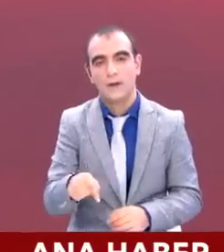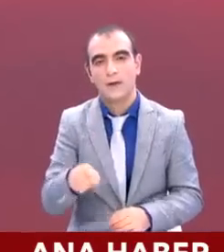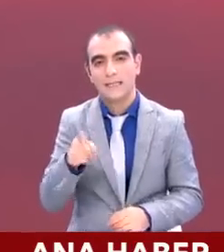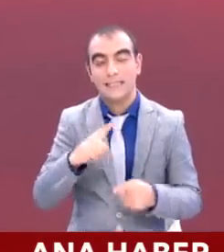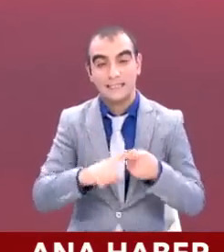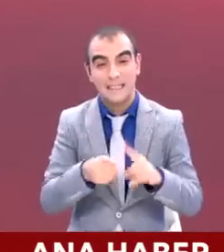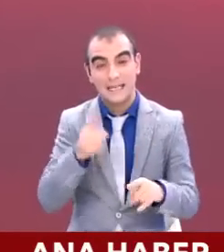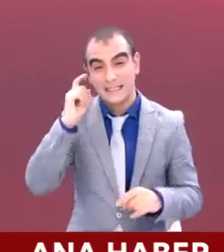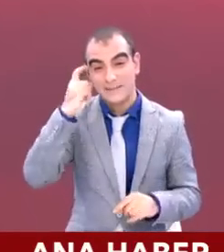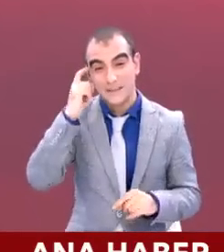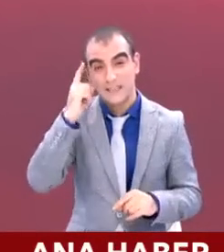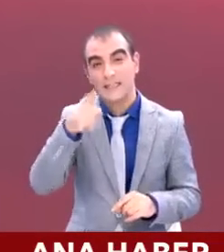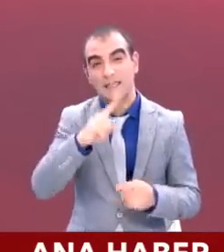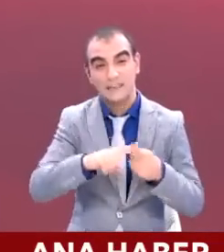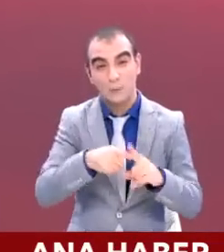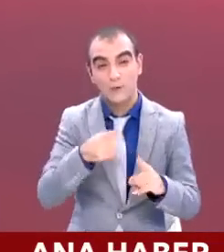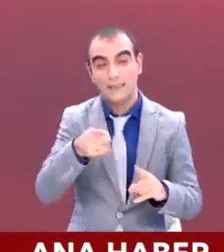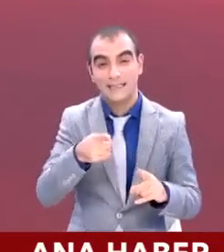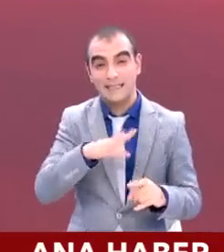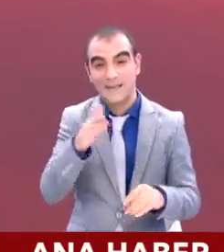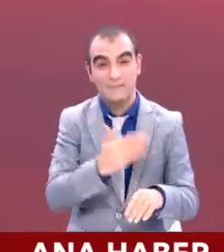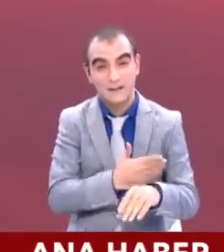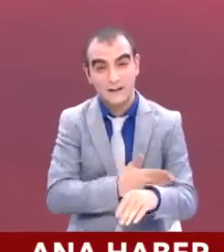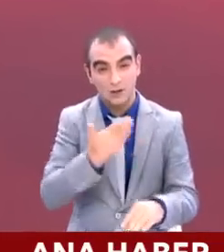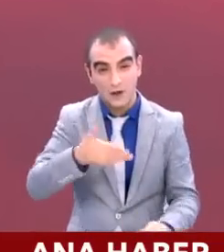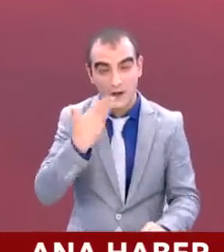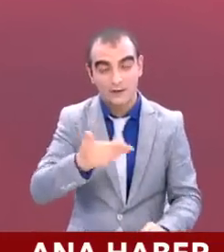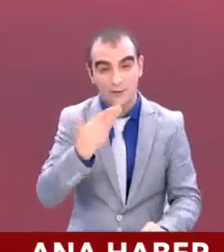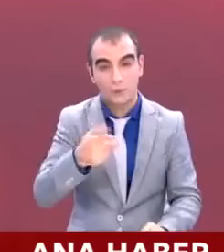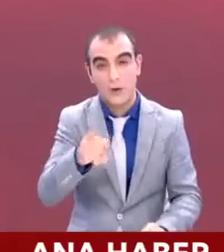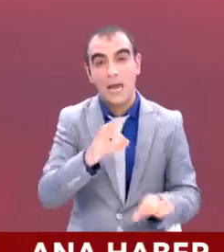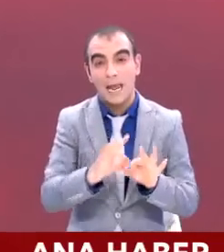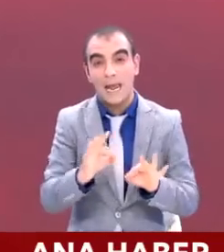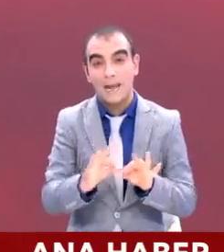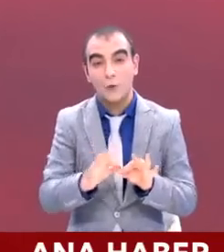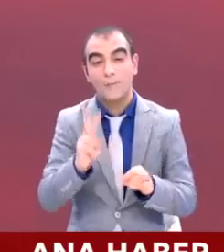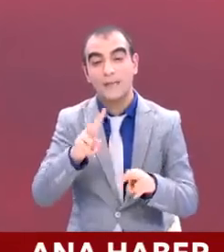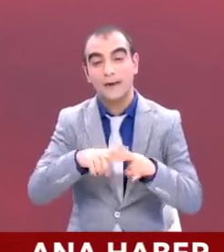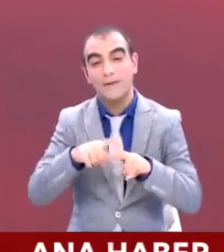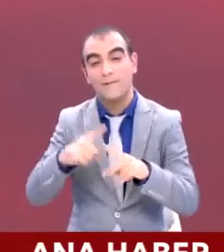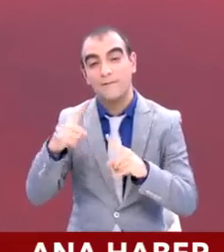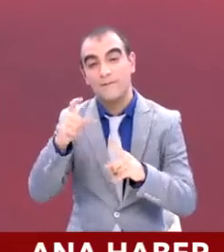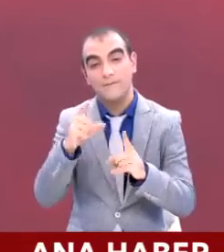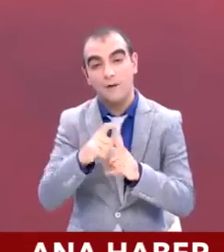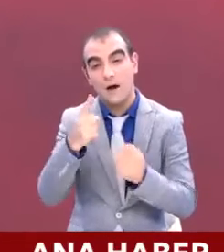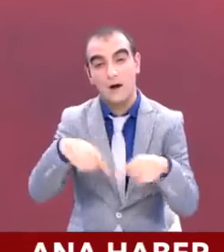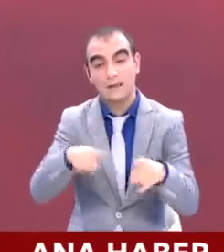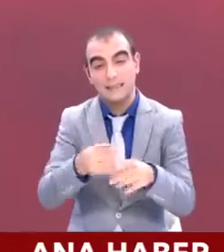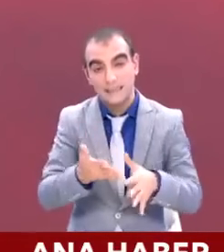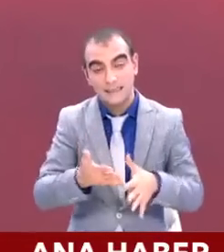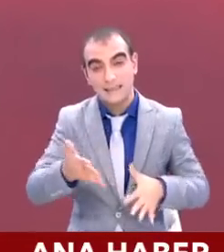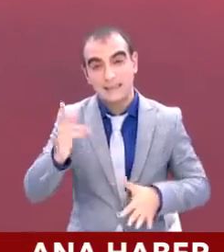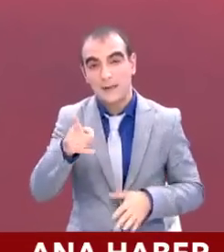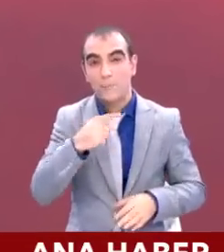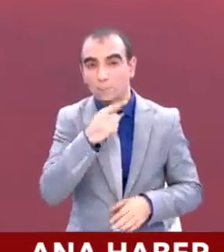siyasi fikirlerini politik amaçlarını vatandaşı anlatıyorlar hem de ekonomik vaatlerini sıralıyorlar hem de insanların